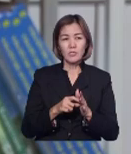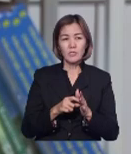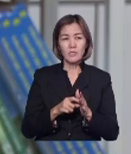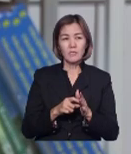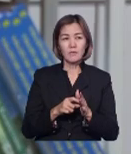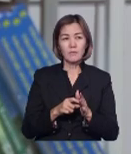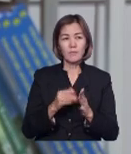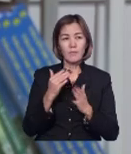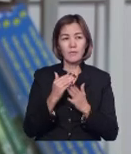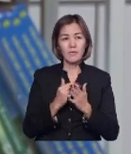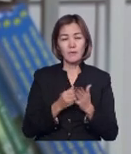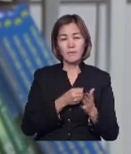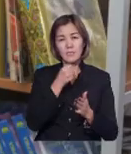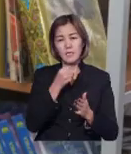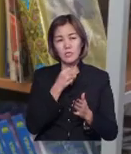ния по программе